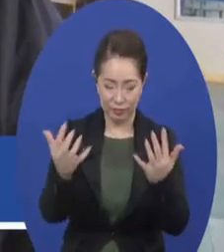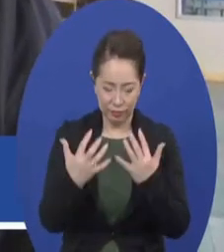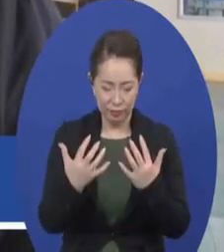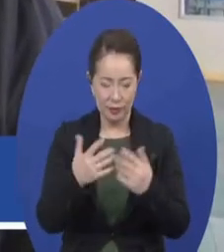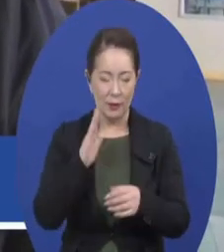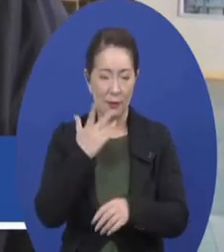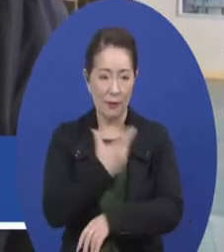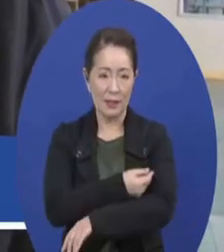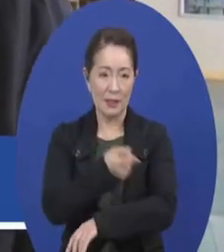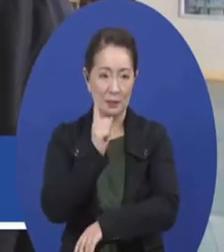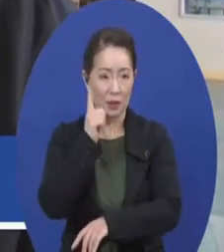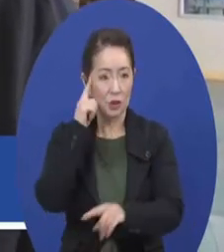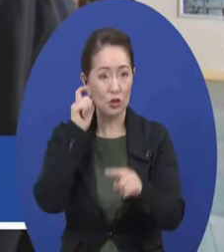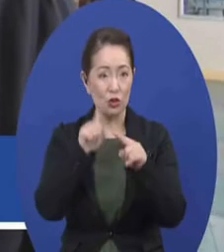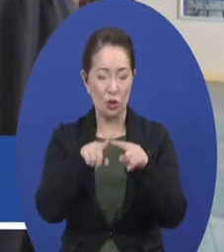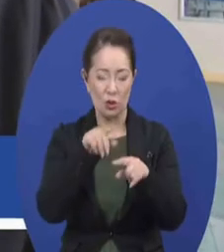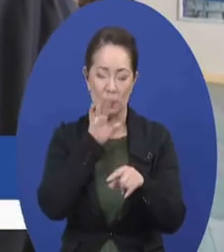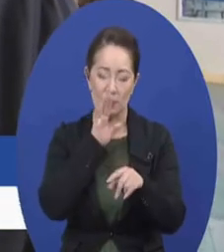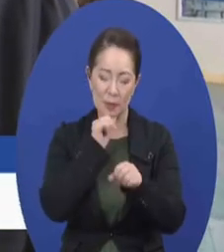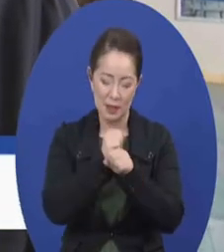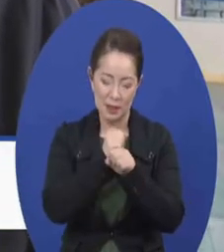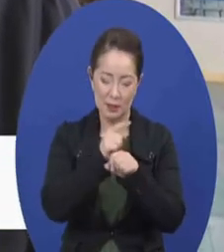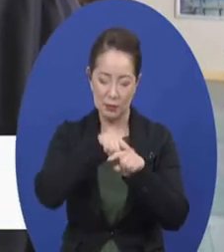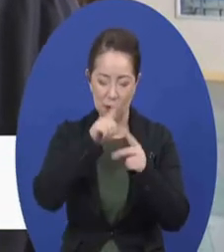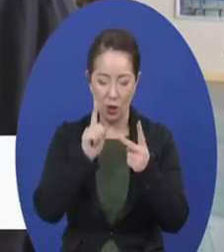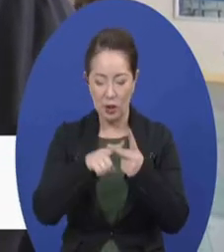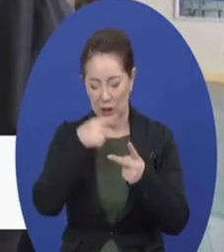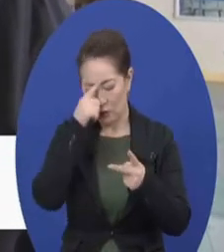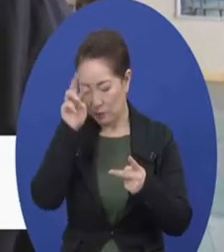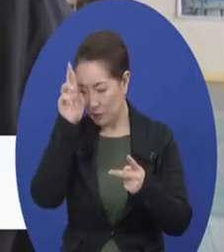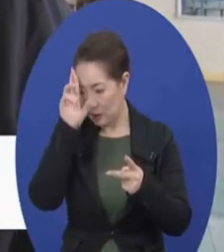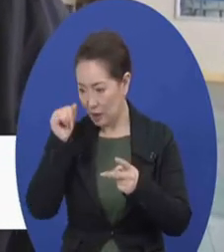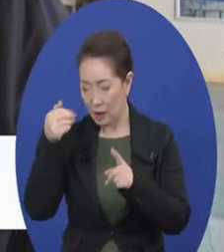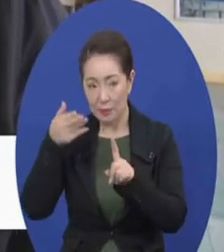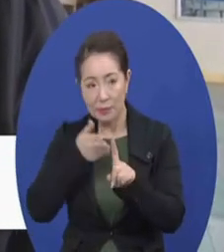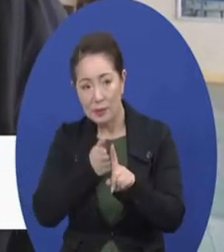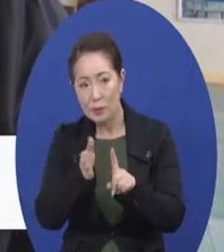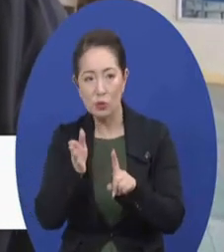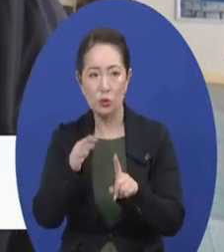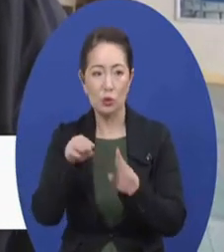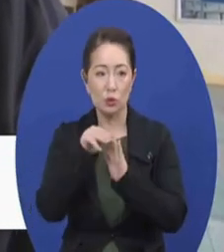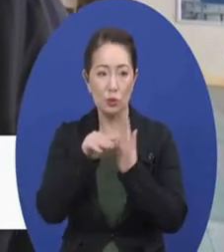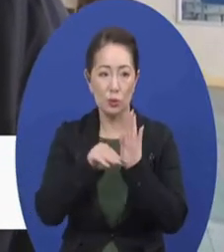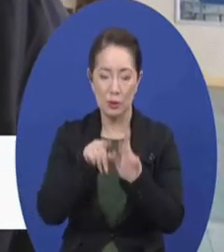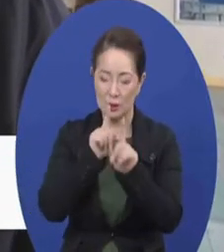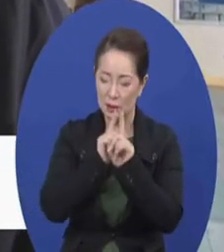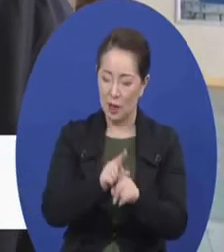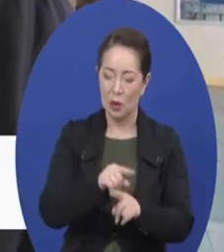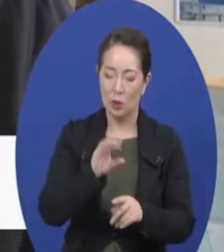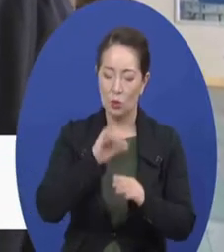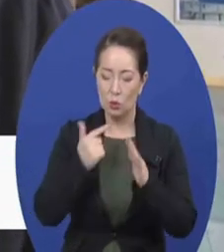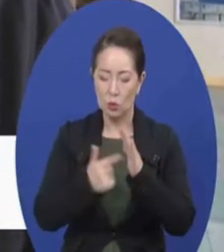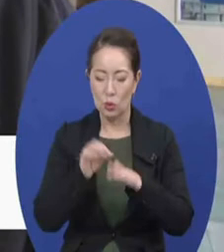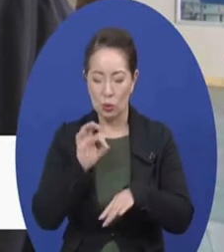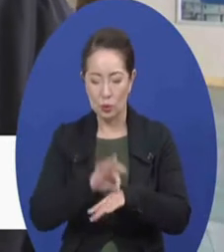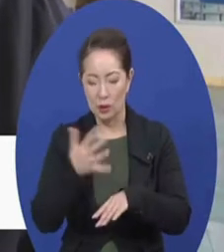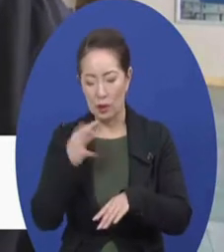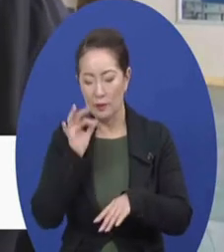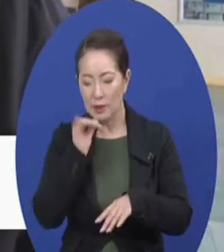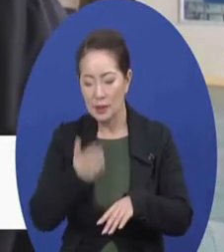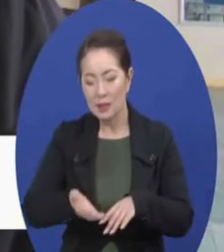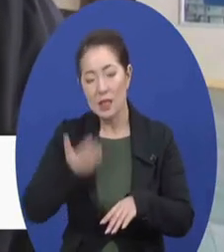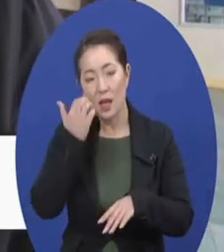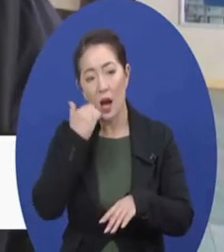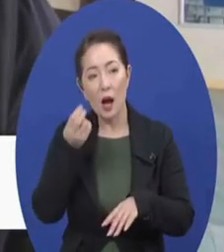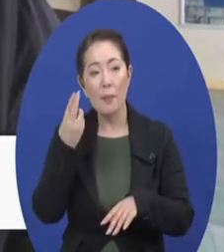хүмүүсийг хамруулах зорилго тавьж ажиллаж байгаа. За мөн давхар мэдээж эрүүл мэндийн яамны шумаар яг энэ журам заасны дагуу суур өвчтөд 50-аас дээш настай